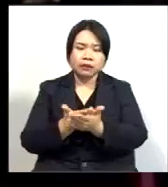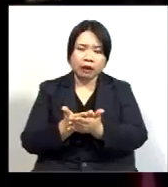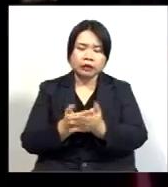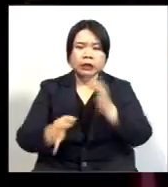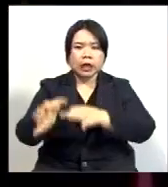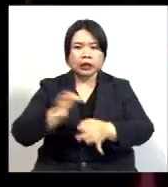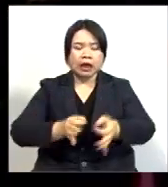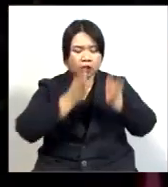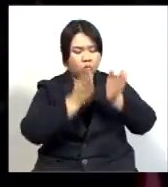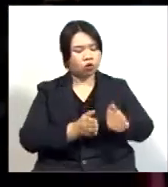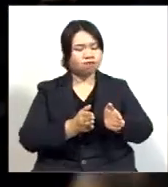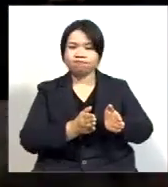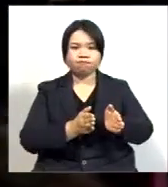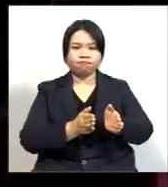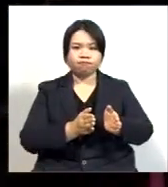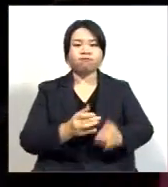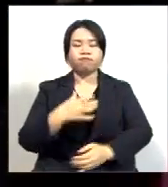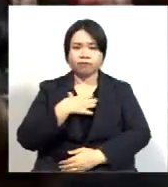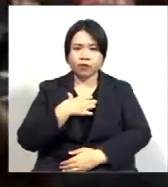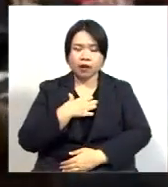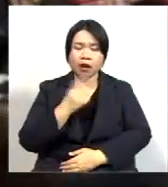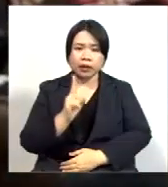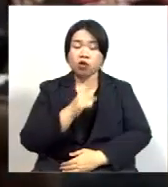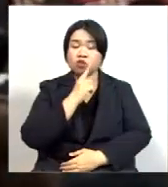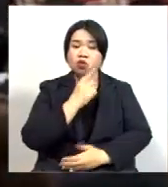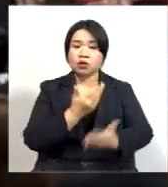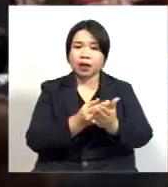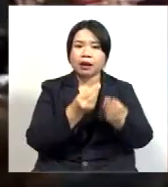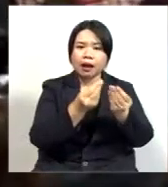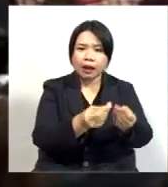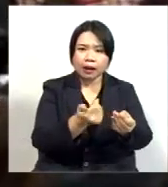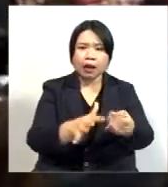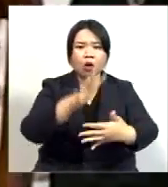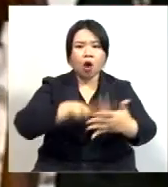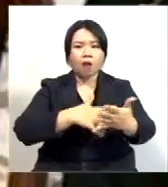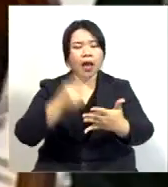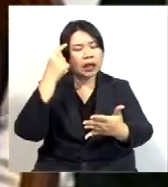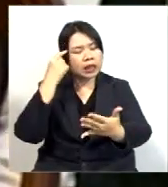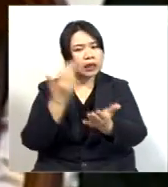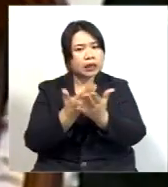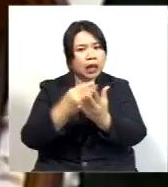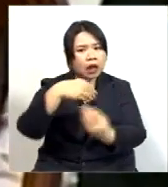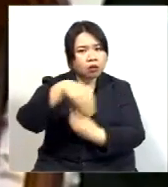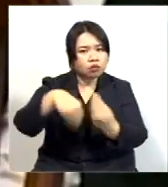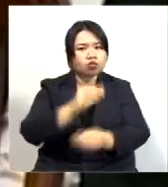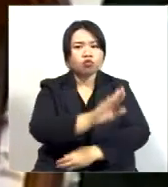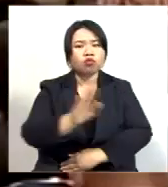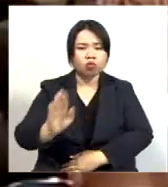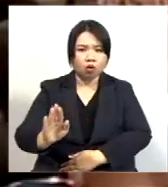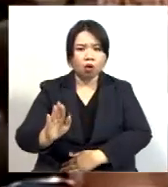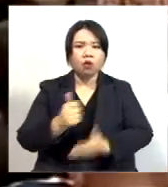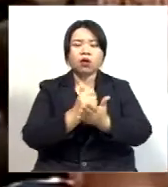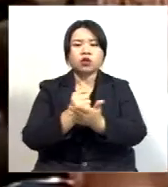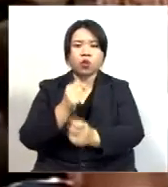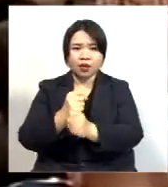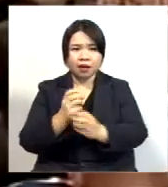ดแทนความสูญเสียได้ขอให้ผู้ที่ได้รับเงินไปแล้วจัดระเบียบวางแผนในการใช้จ่ายเงินอย่างคุ้มค่าและช่วยกันทำให้